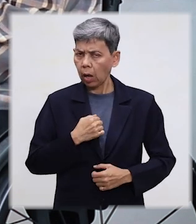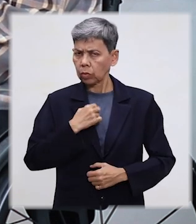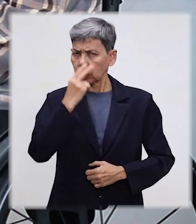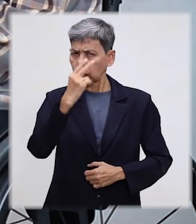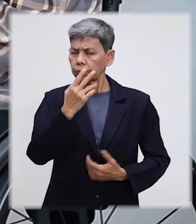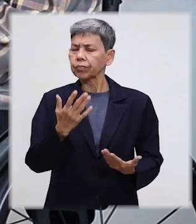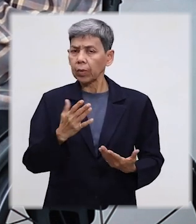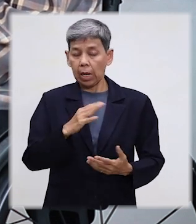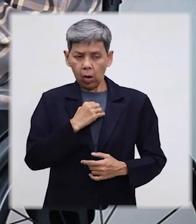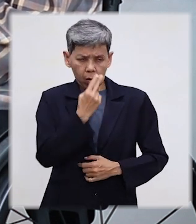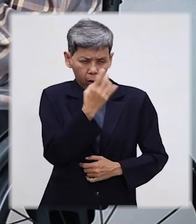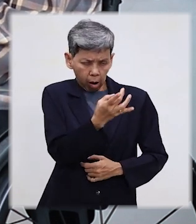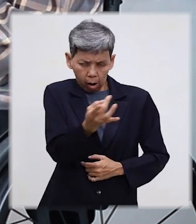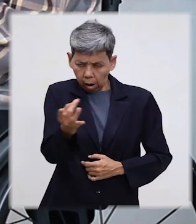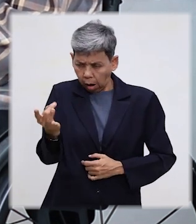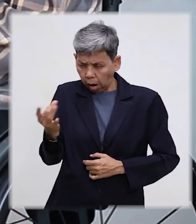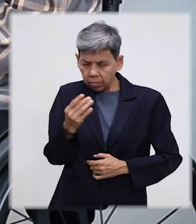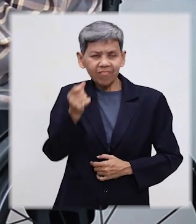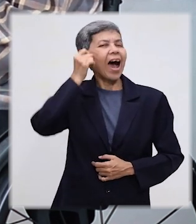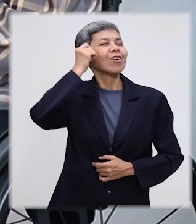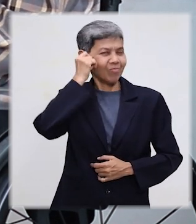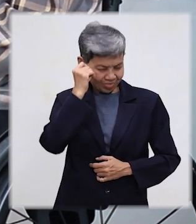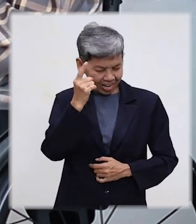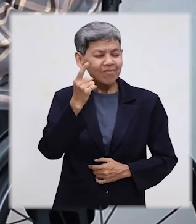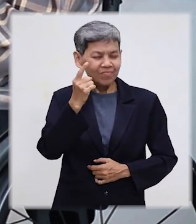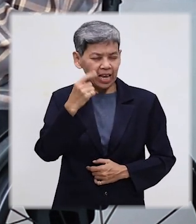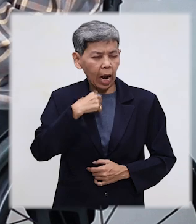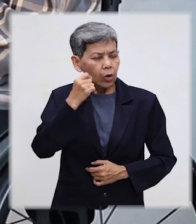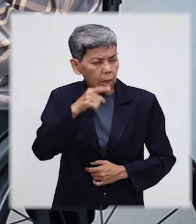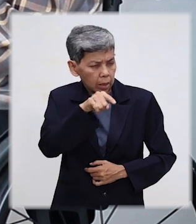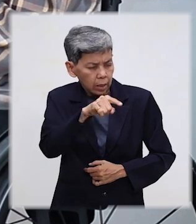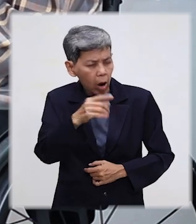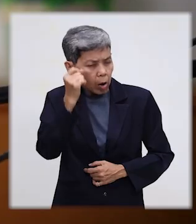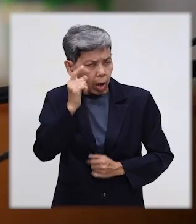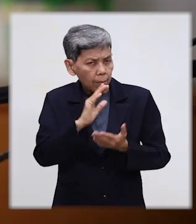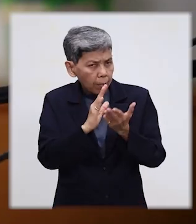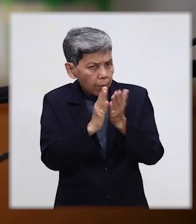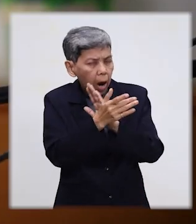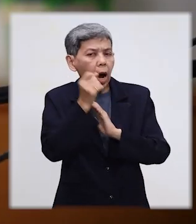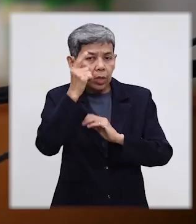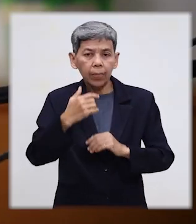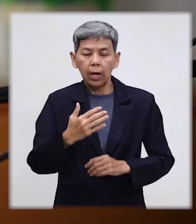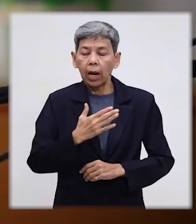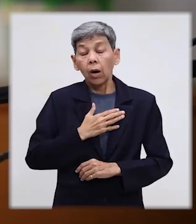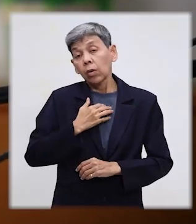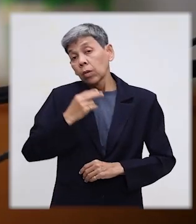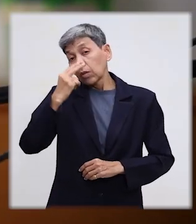ดว่ายิ่งเราสังเกตมากก็จะยิ่งเข้าใจมากหมายถึงเข้าใจการเปลี่ยนแปลงอะ บางทีกลับ